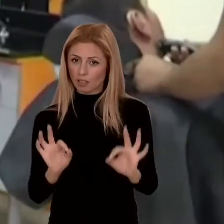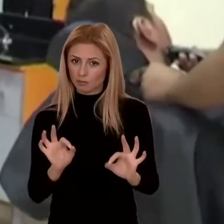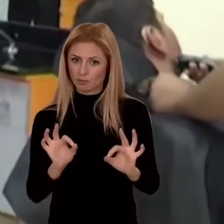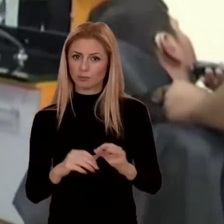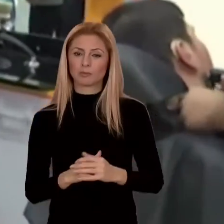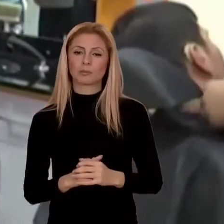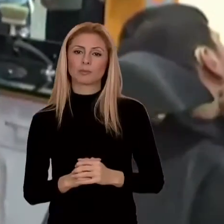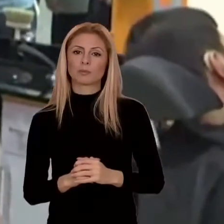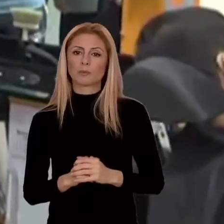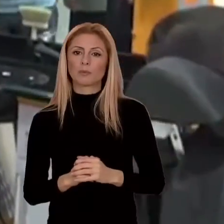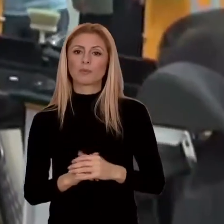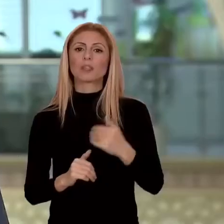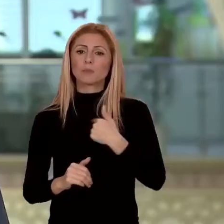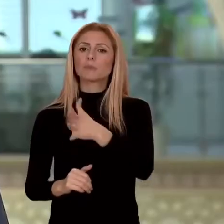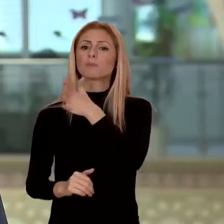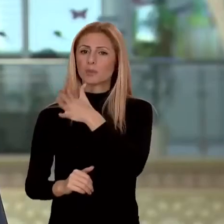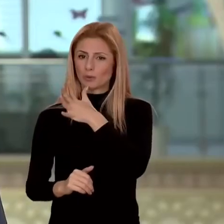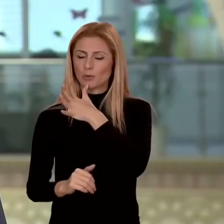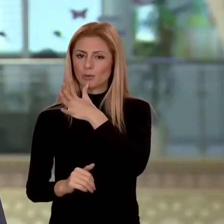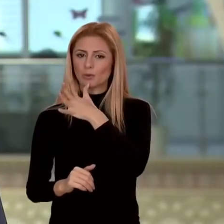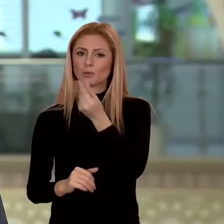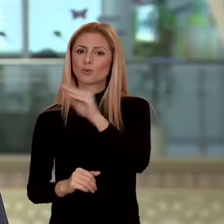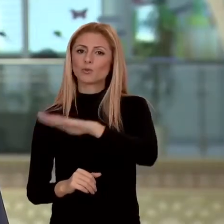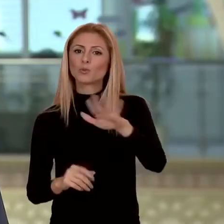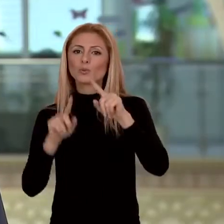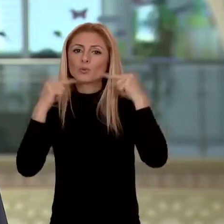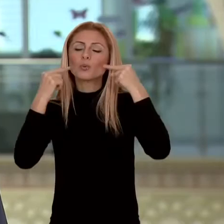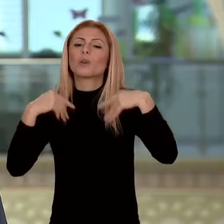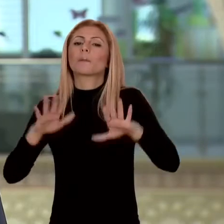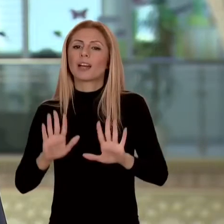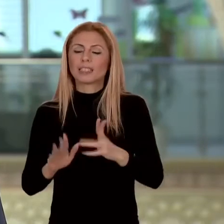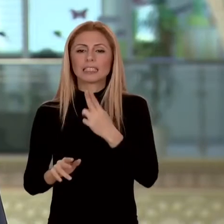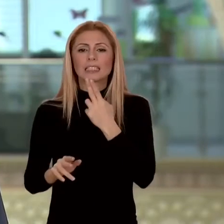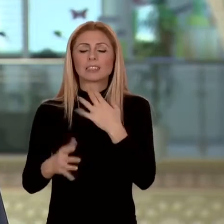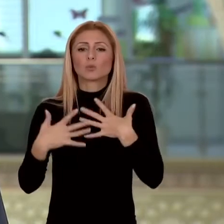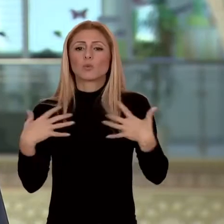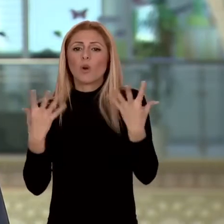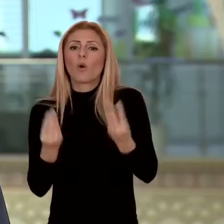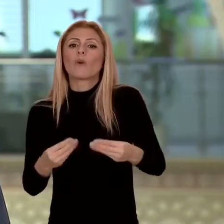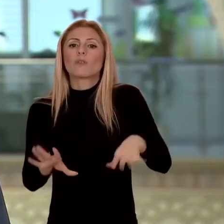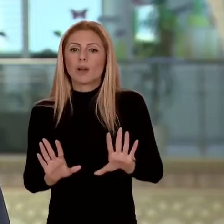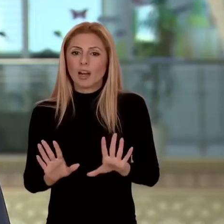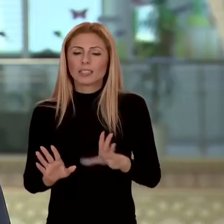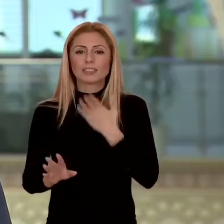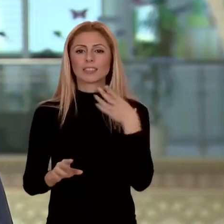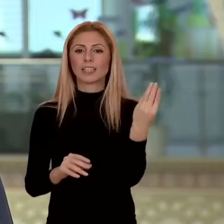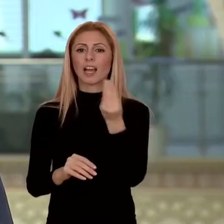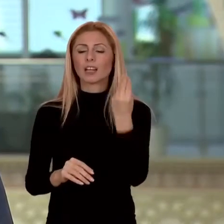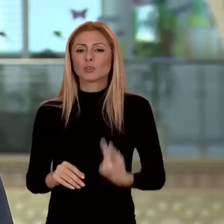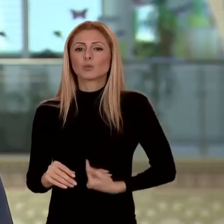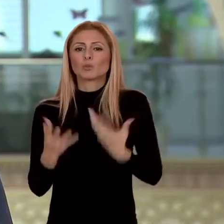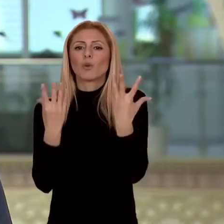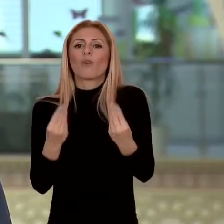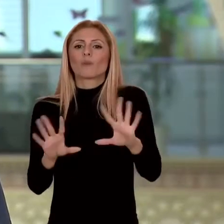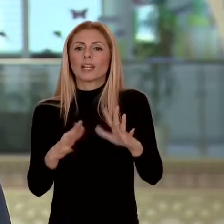çalışmalar gerçekleştiriyoruz. Biz biliyoruz ki çocuğu gülmeyen, kadını güvende olmayan,